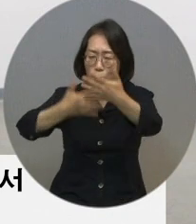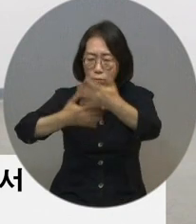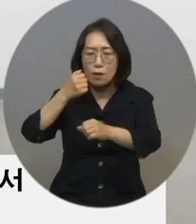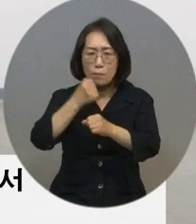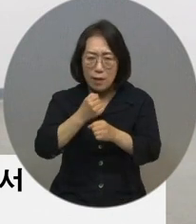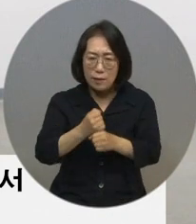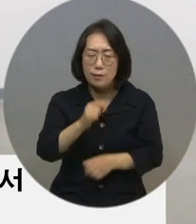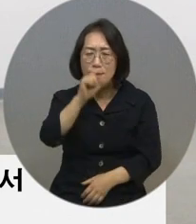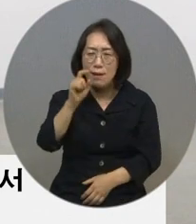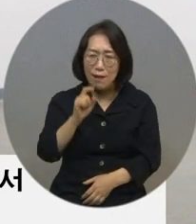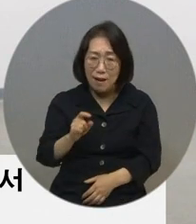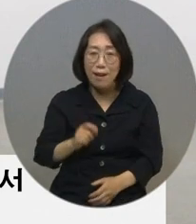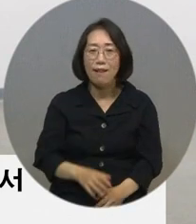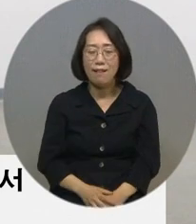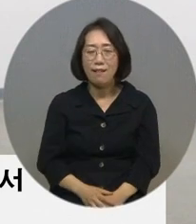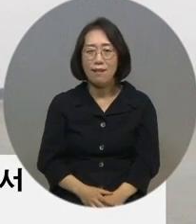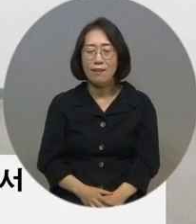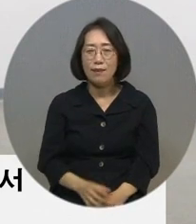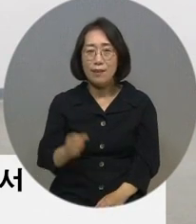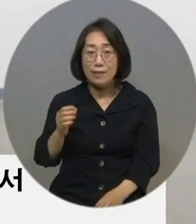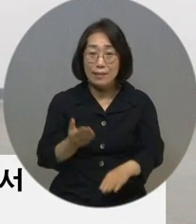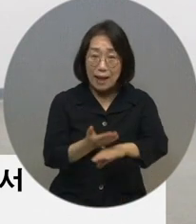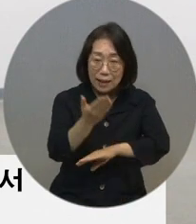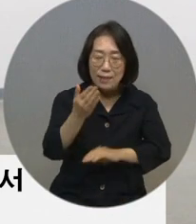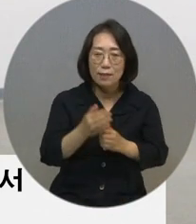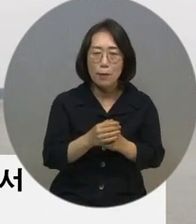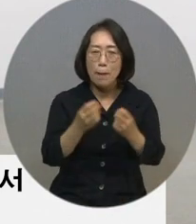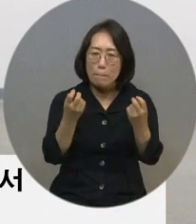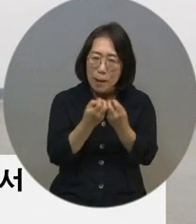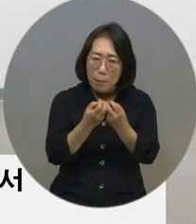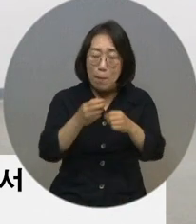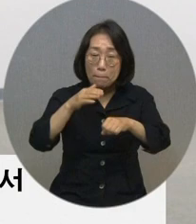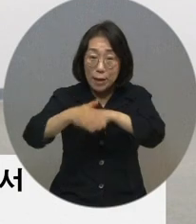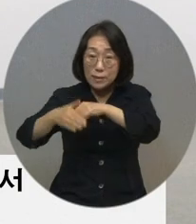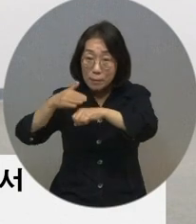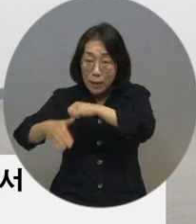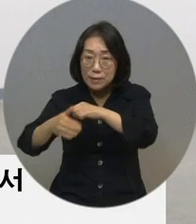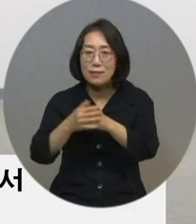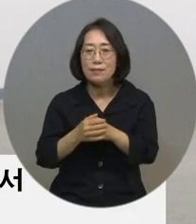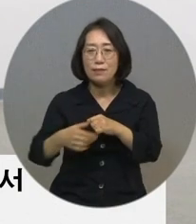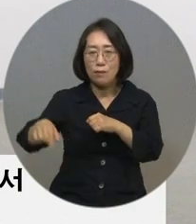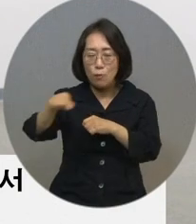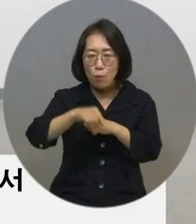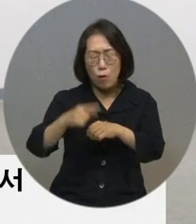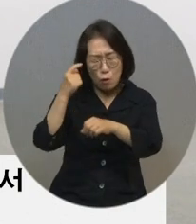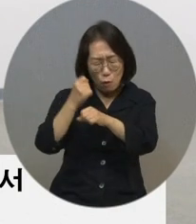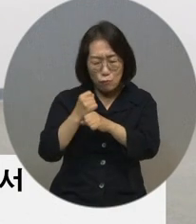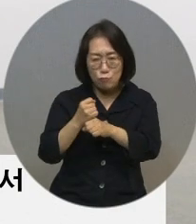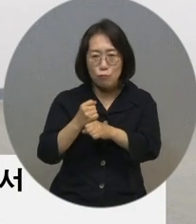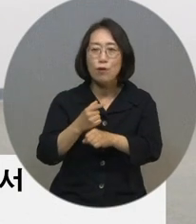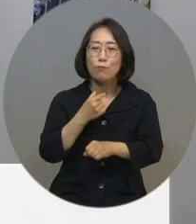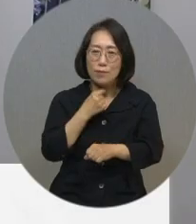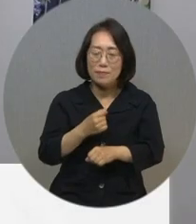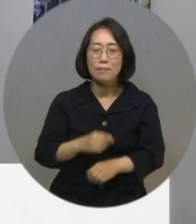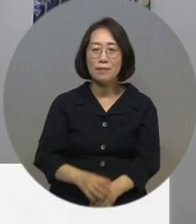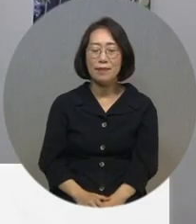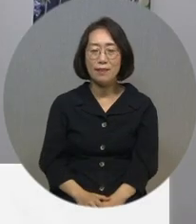콘텐츠를 만들어야 될지 다른 플랫폼들이나 포털을 통해 가지고 좀 연구하는 그런 시간도 좀 가져야 될 것